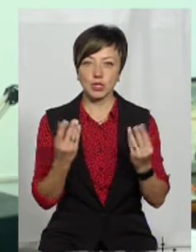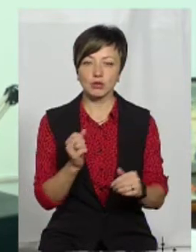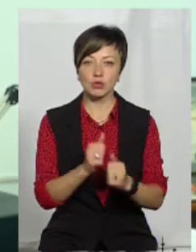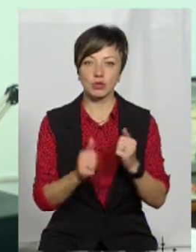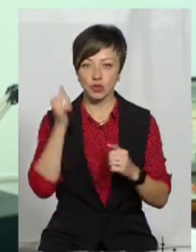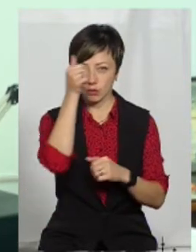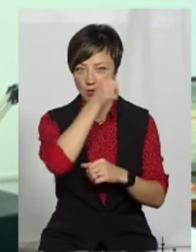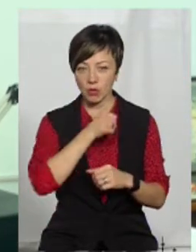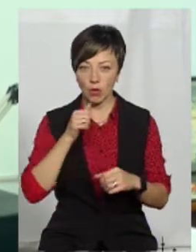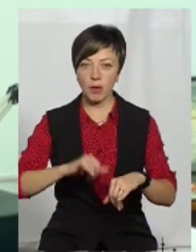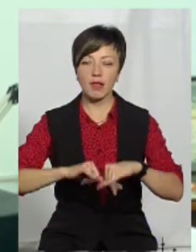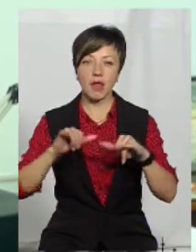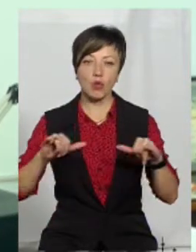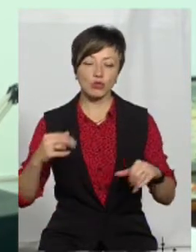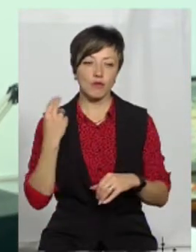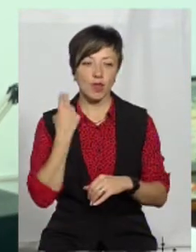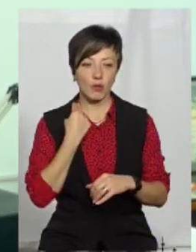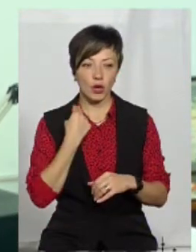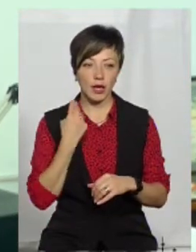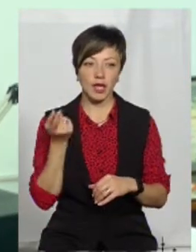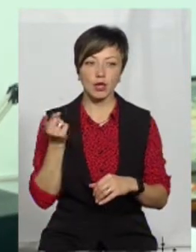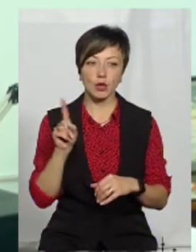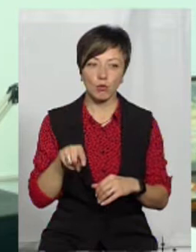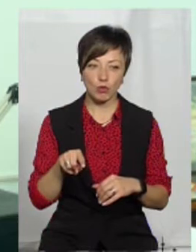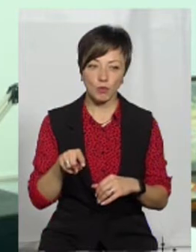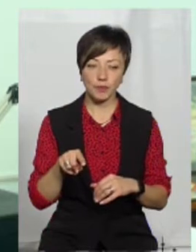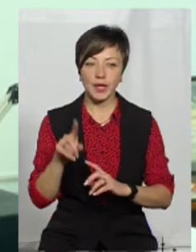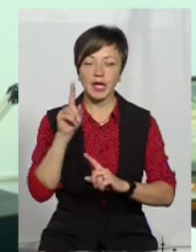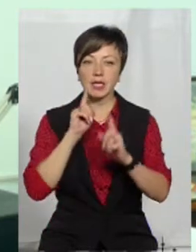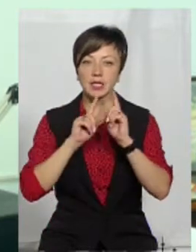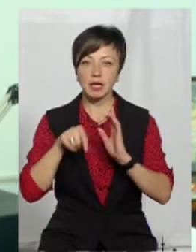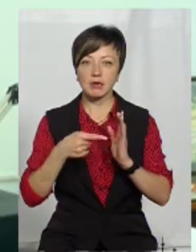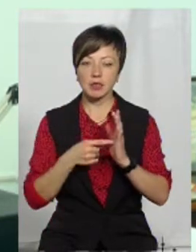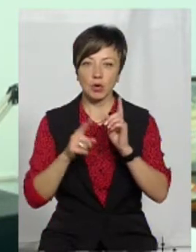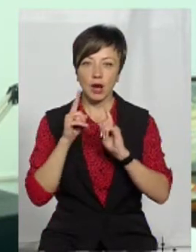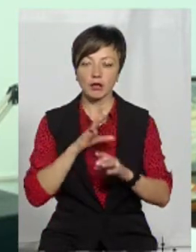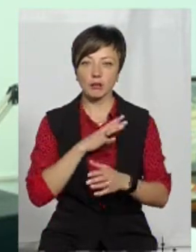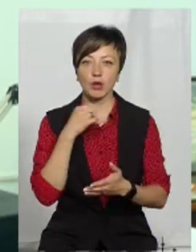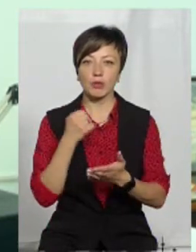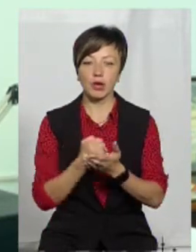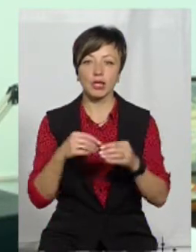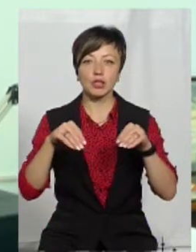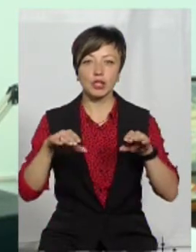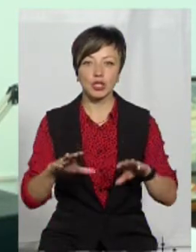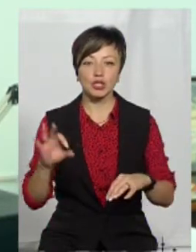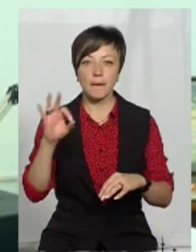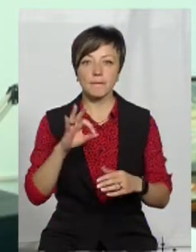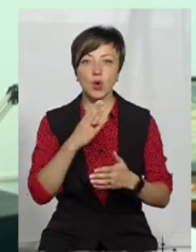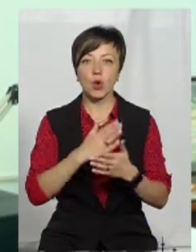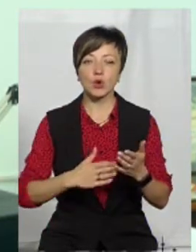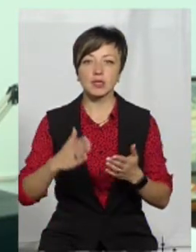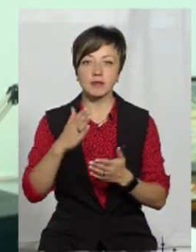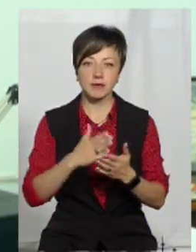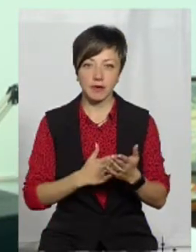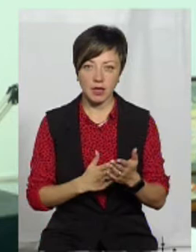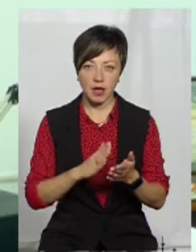роком нарощувала борги. Тому в сесії міської ради було прийнято рішення про розірвання